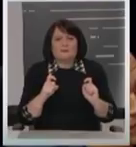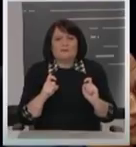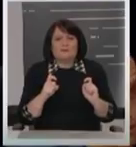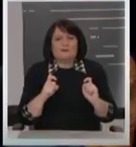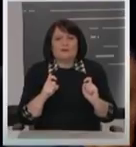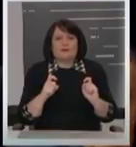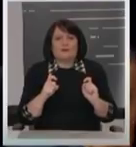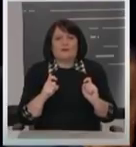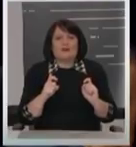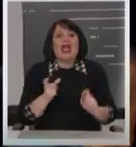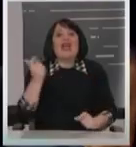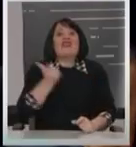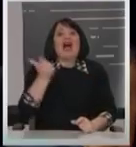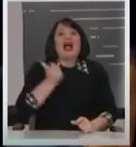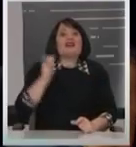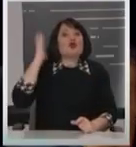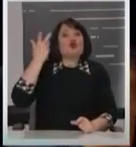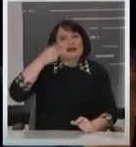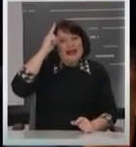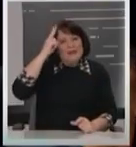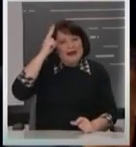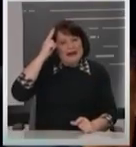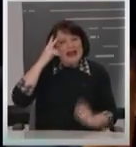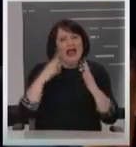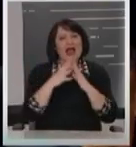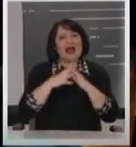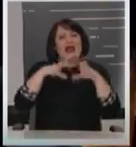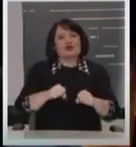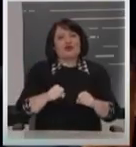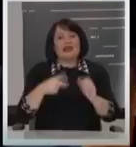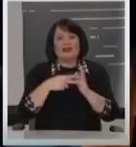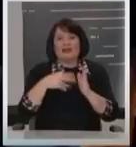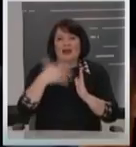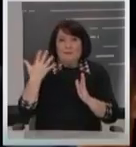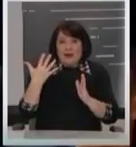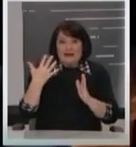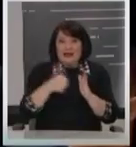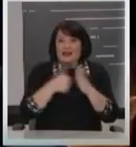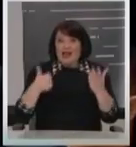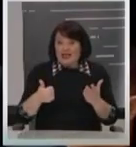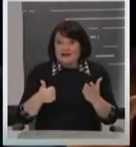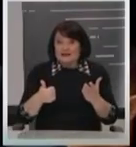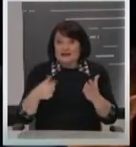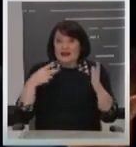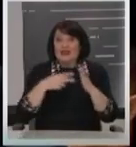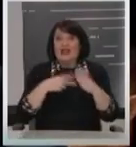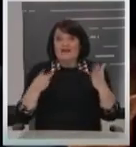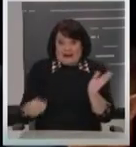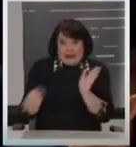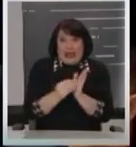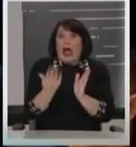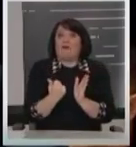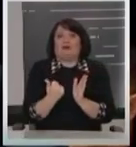το κατοχικό δάνειο. Δεν την εγγράψατε ούτε στα τέλη του 2015, ούτε στα τέλη του 2016, ούτε στα τέλη του